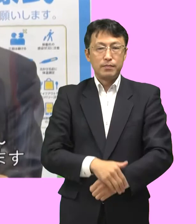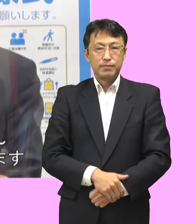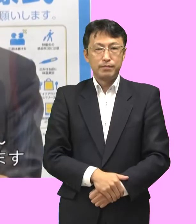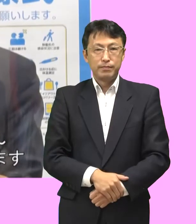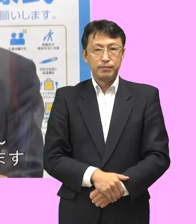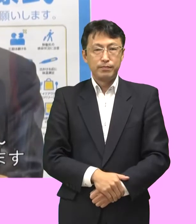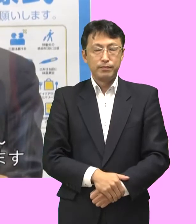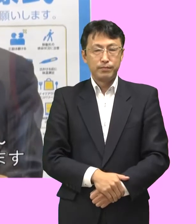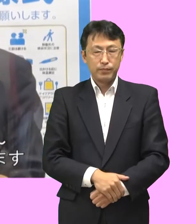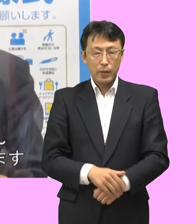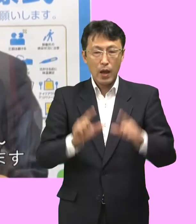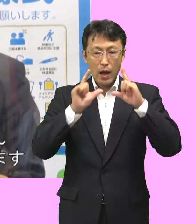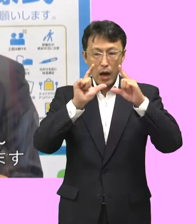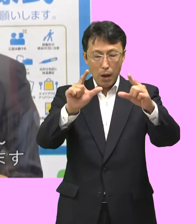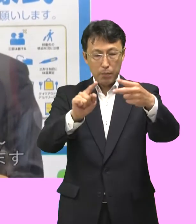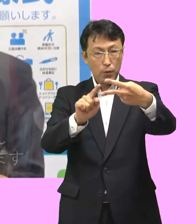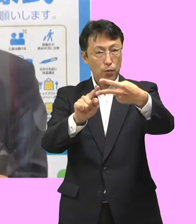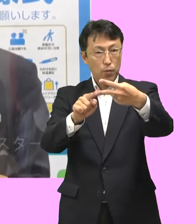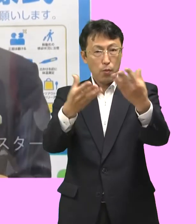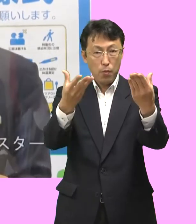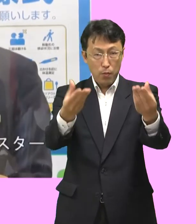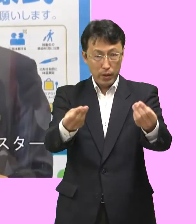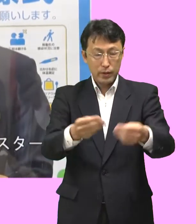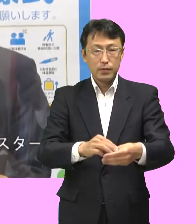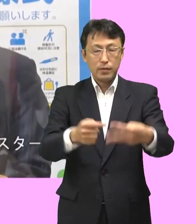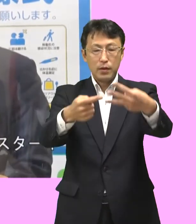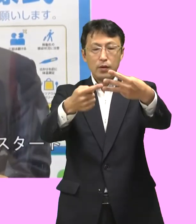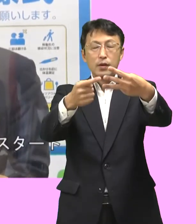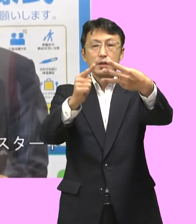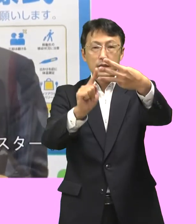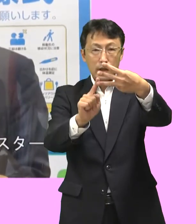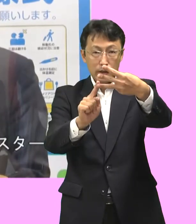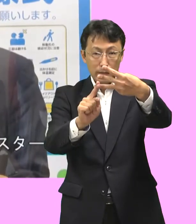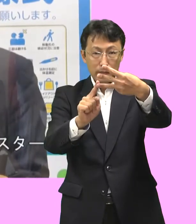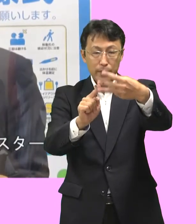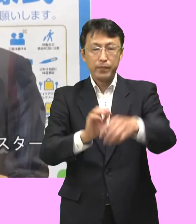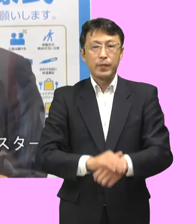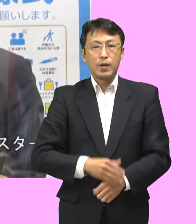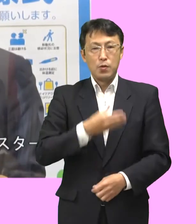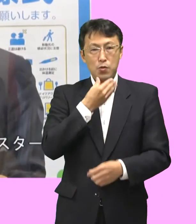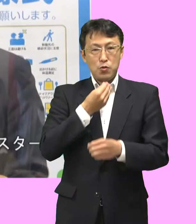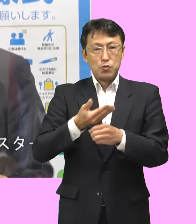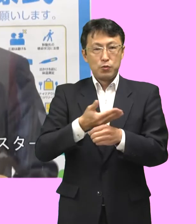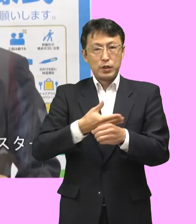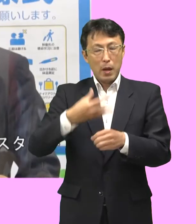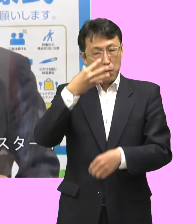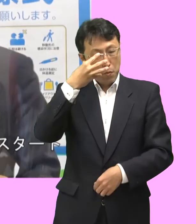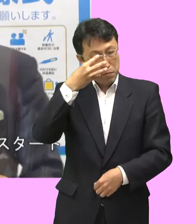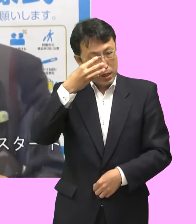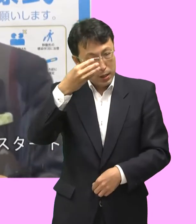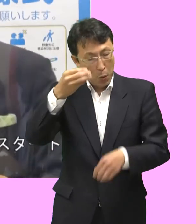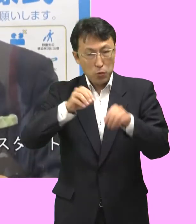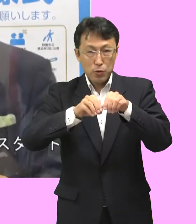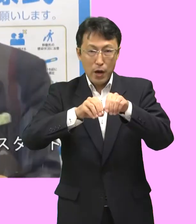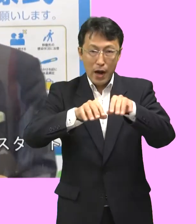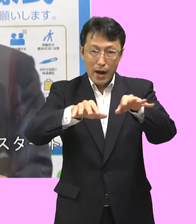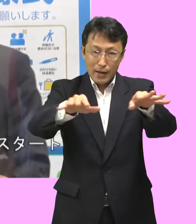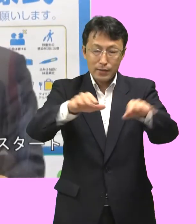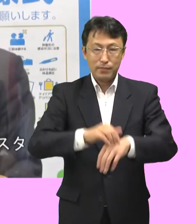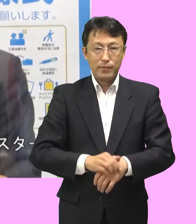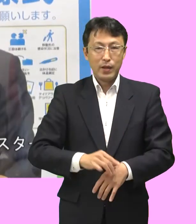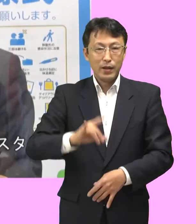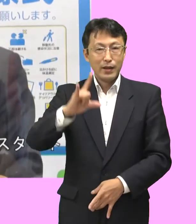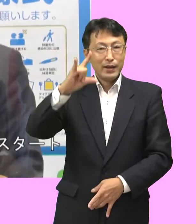2点目は以上であります。3点目です。福島の魅力発信インスタグラム、福島デイズス